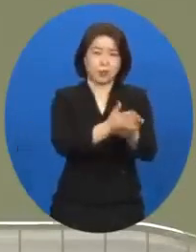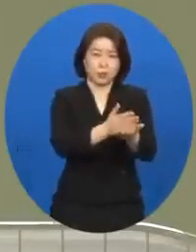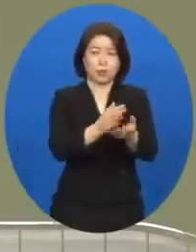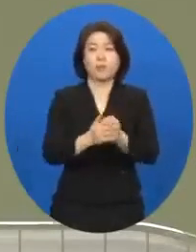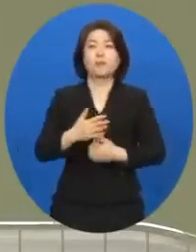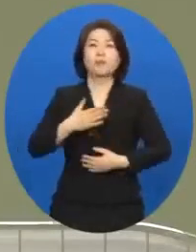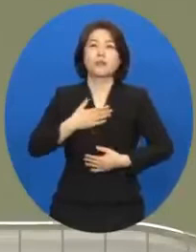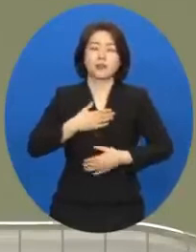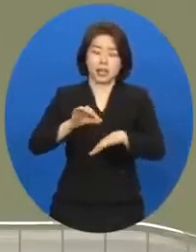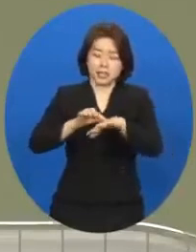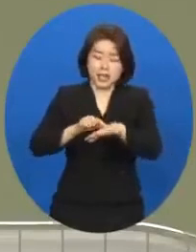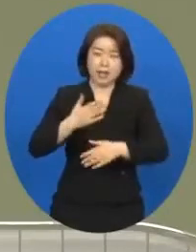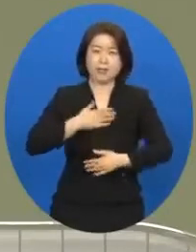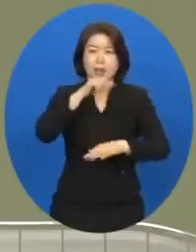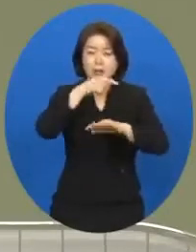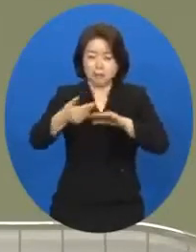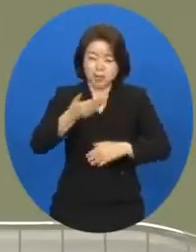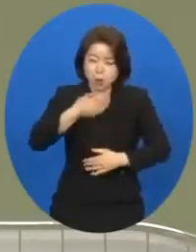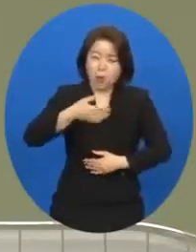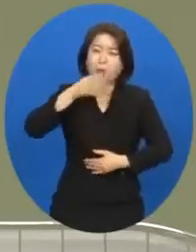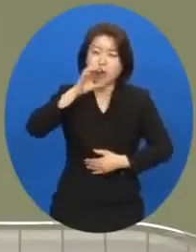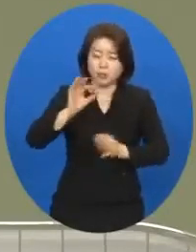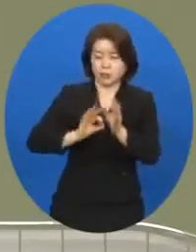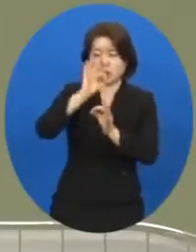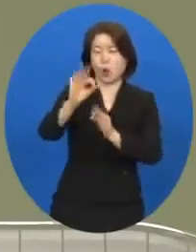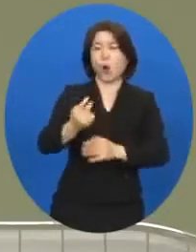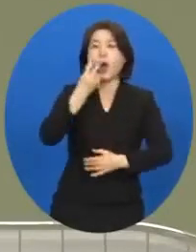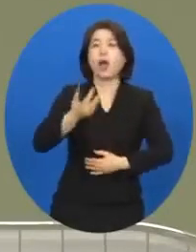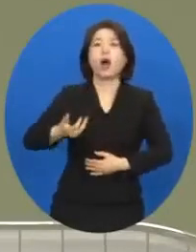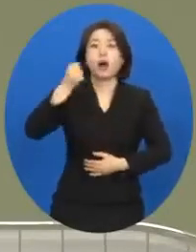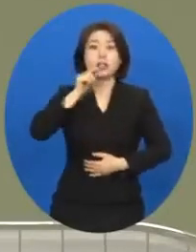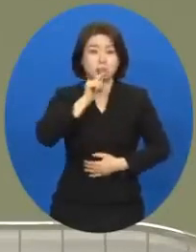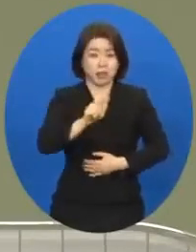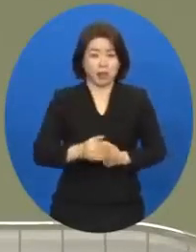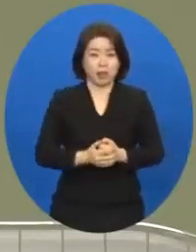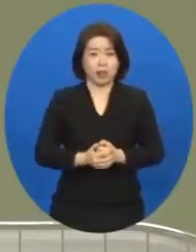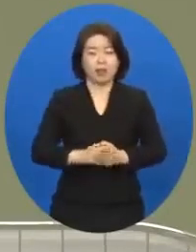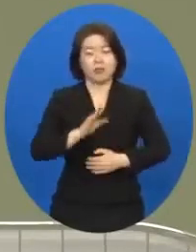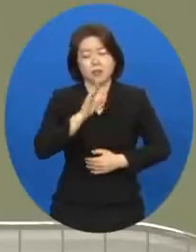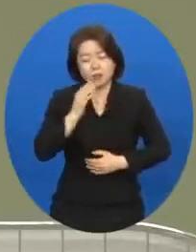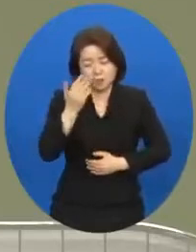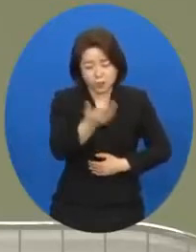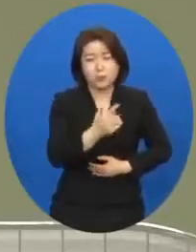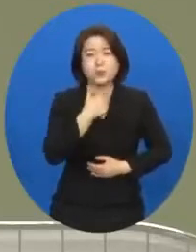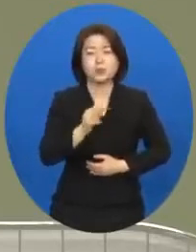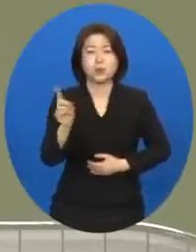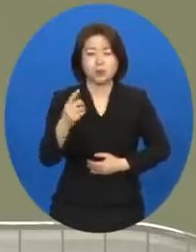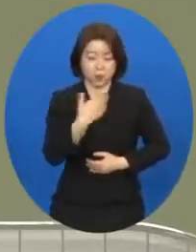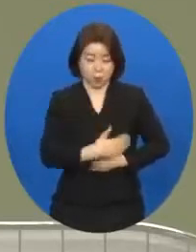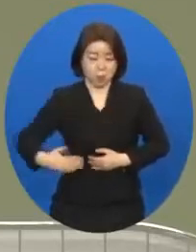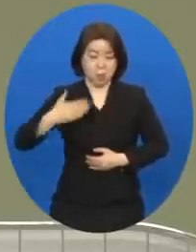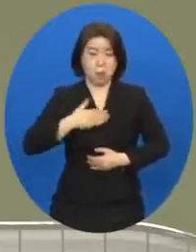내 살을 먹고 내 피를 마시고 영생을 얻으라. 예수님이 정말 주시고 싶으신 것은 육신의 빵이